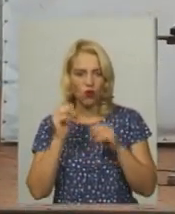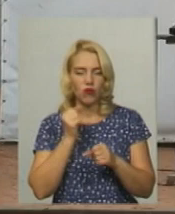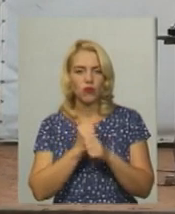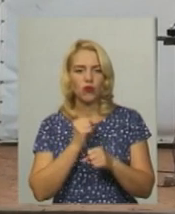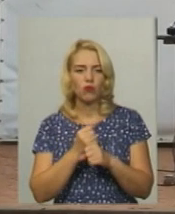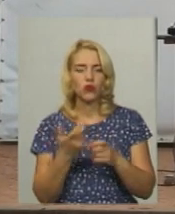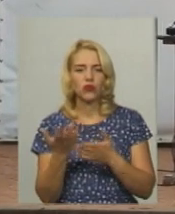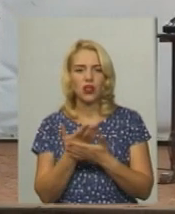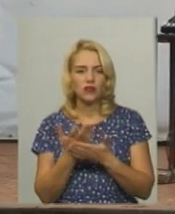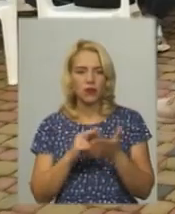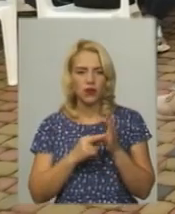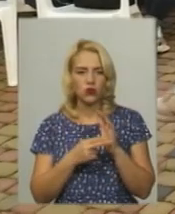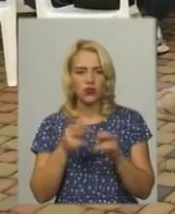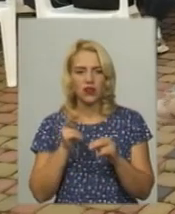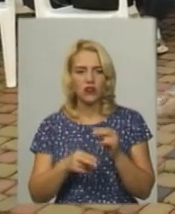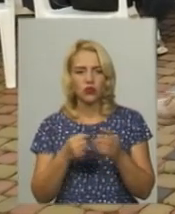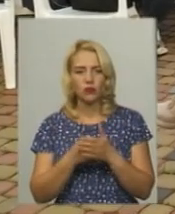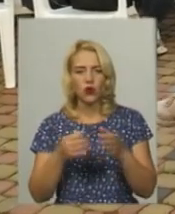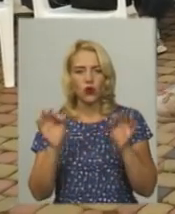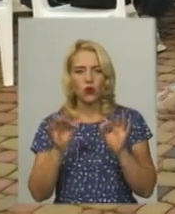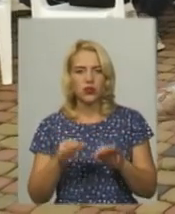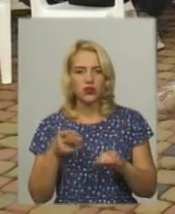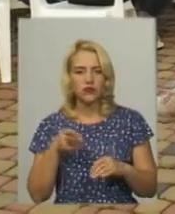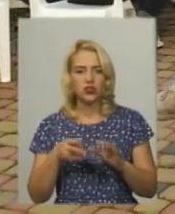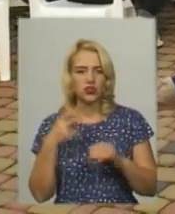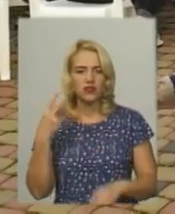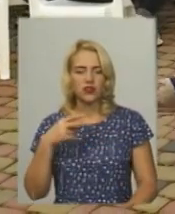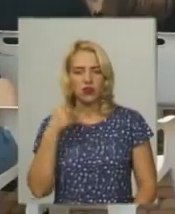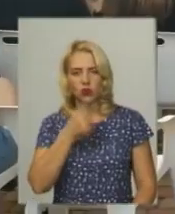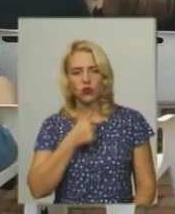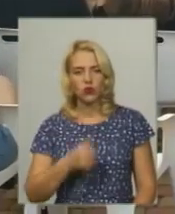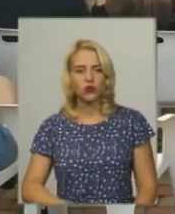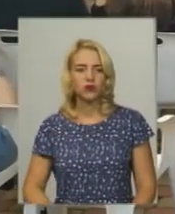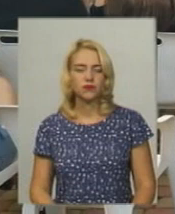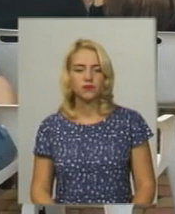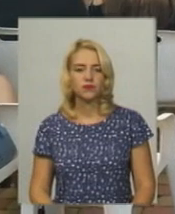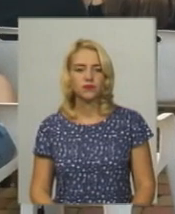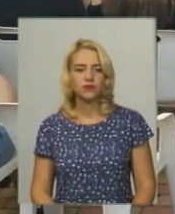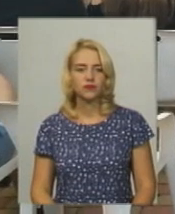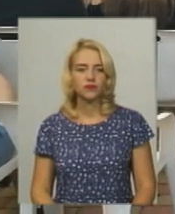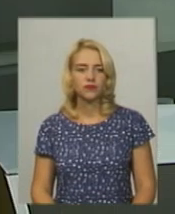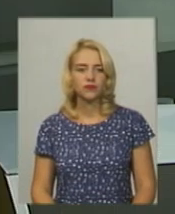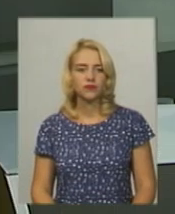фільмом планує завершити до осені 2020 року. Андрій Гуманний, новини на Суспільному, Хмельницький.